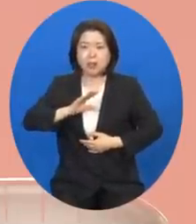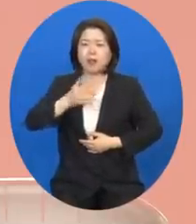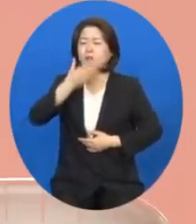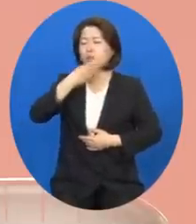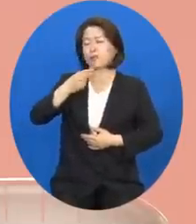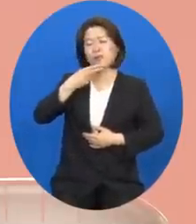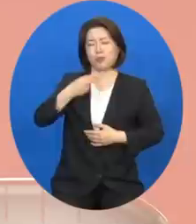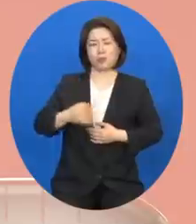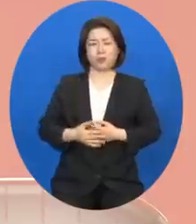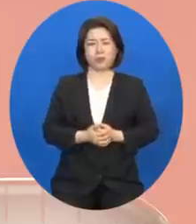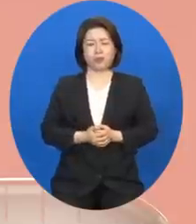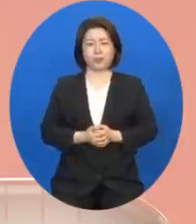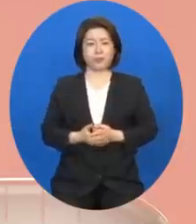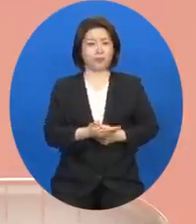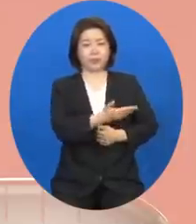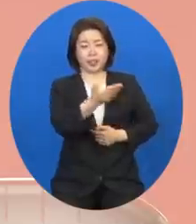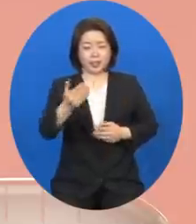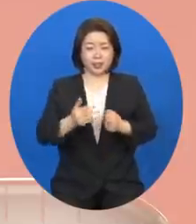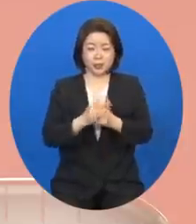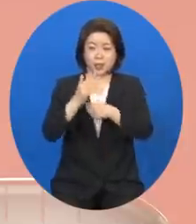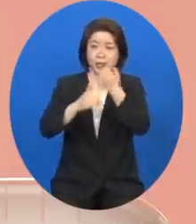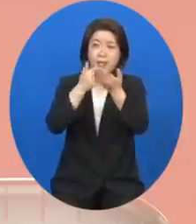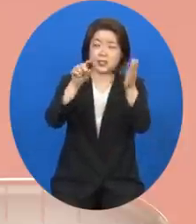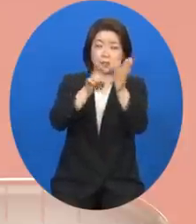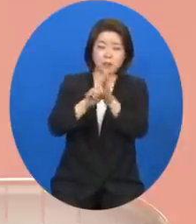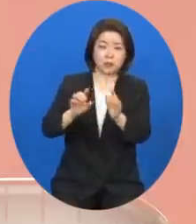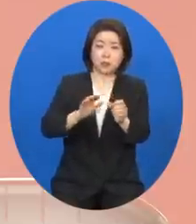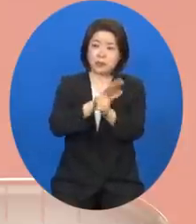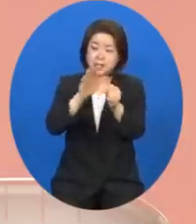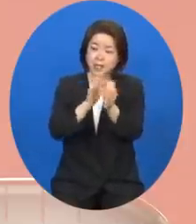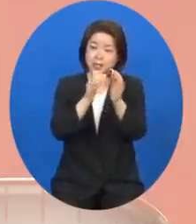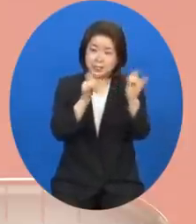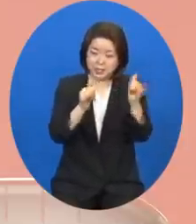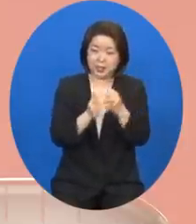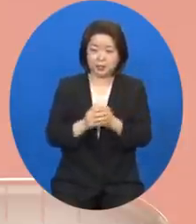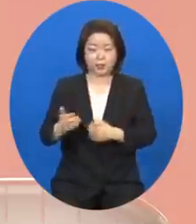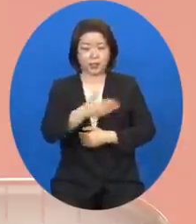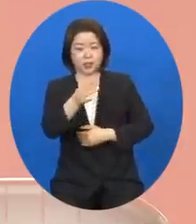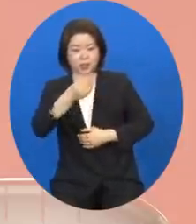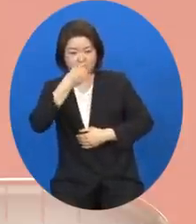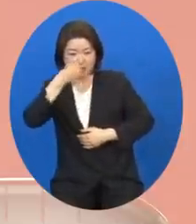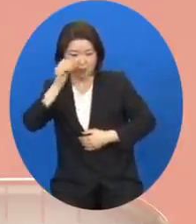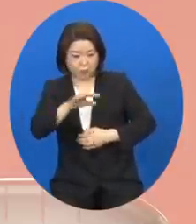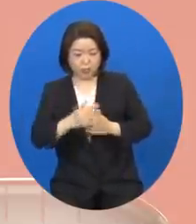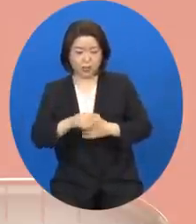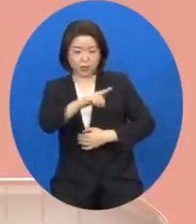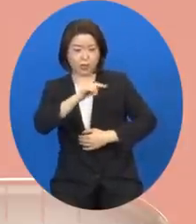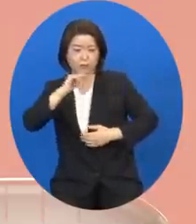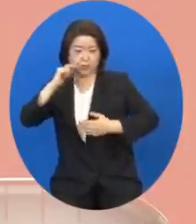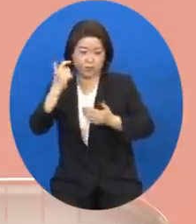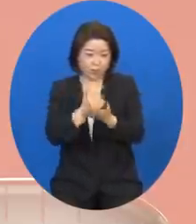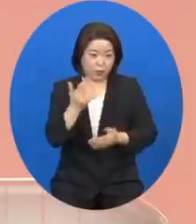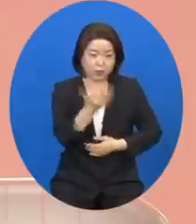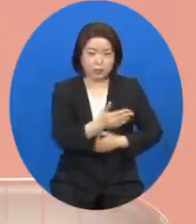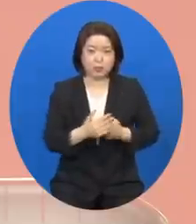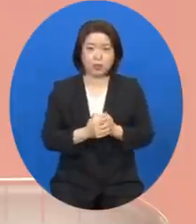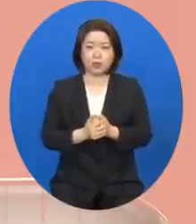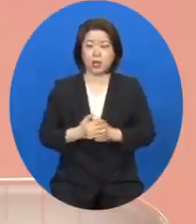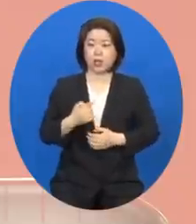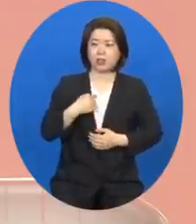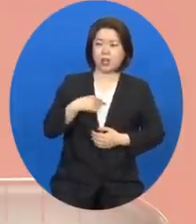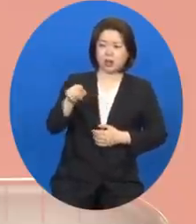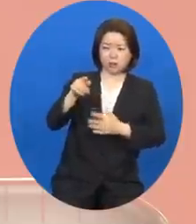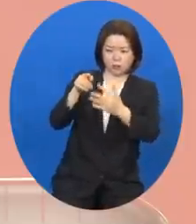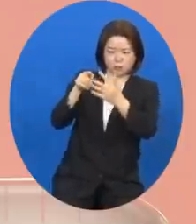여러분들이 예수 믿고 하나님 사랑하는 사람이라고 여러분을 무시하고 여러분을 속이고 여러분이 뻔히